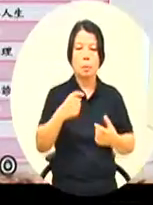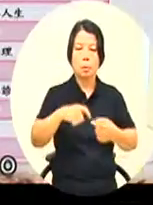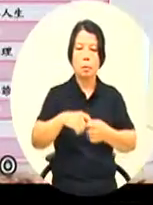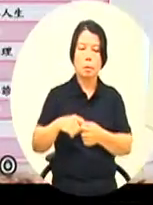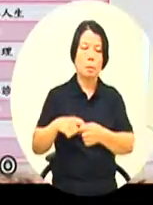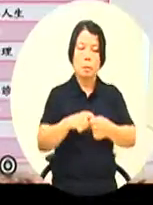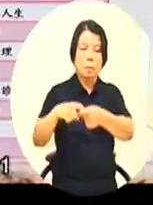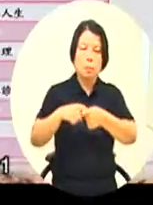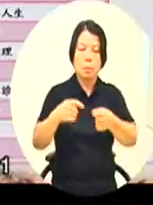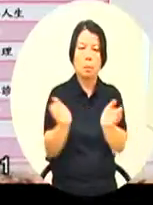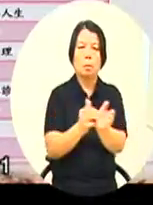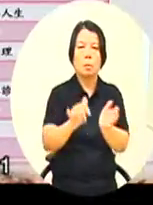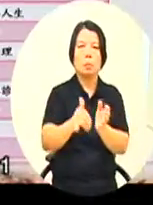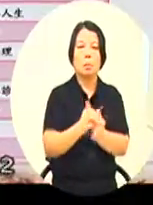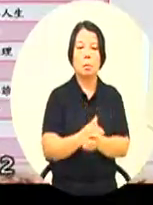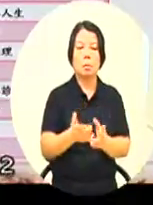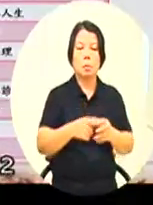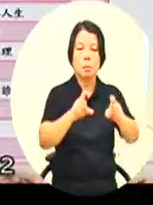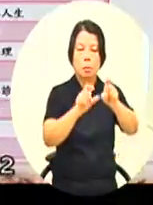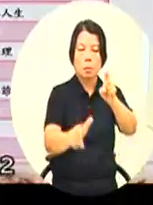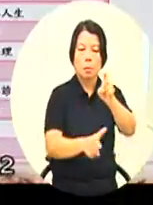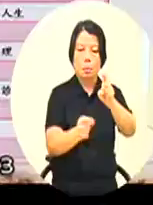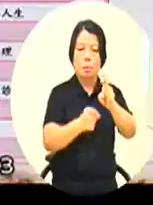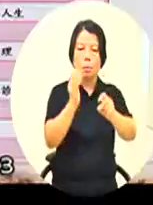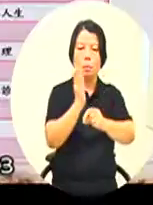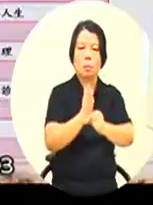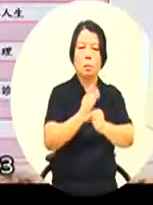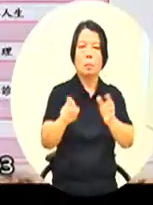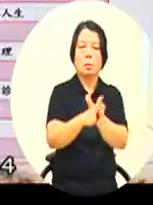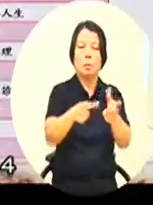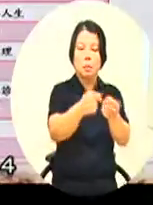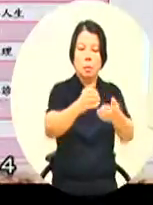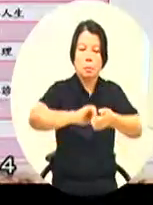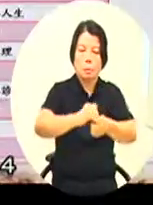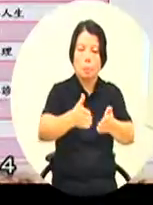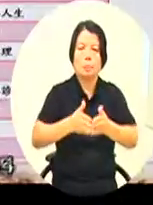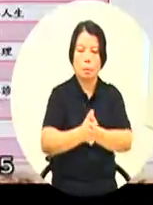好哈，就是接下来11月的时候，11月中的时候，可能就是必须要去